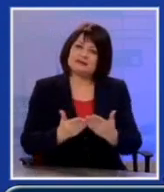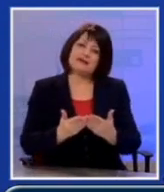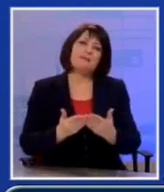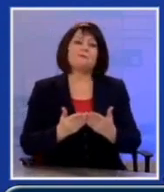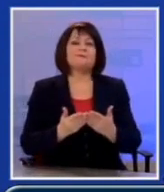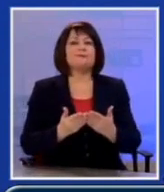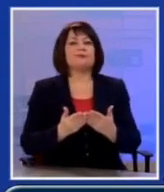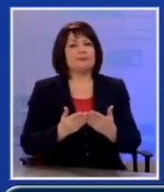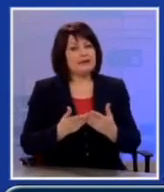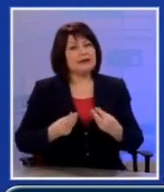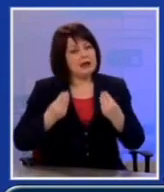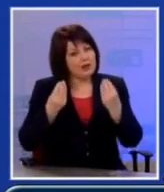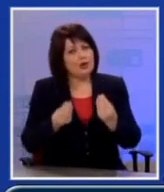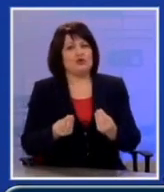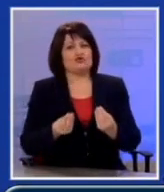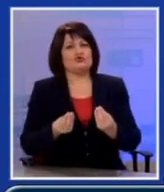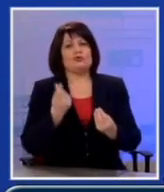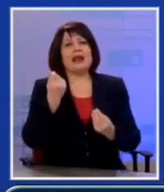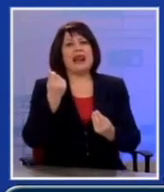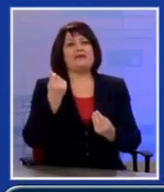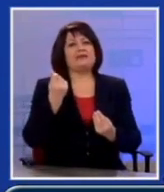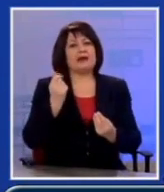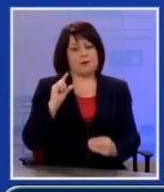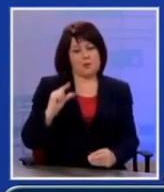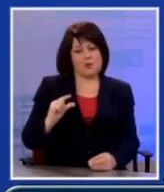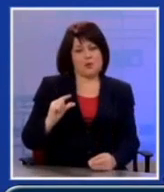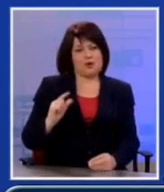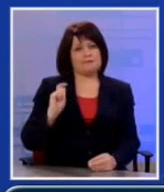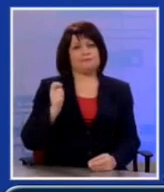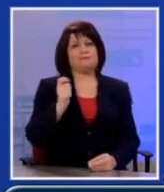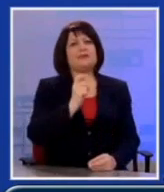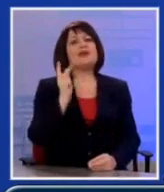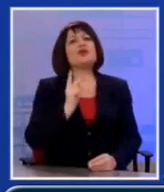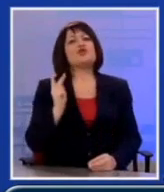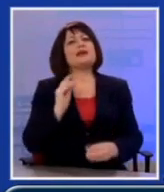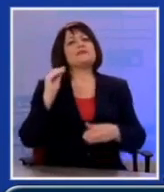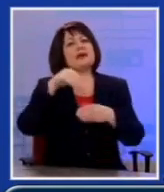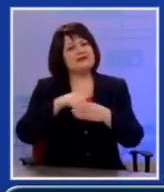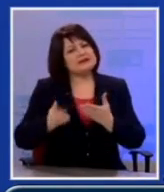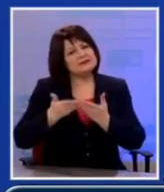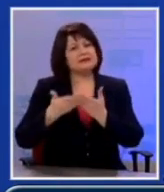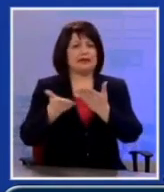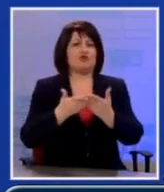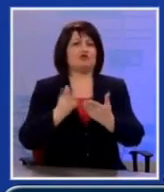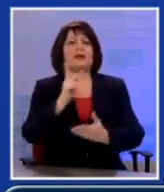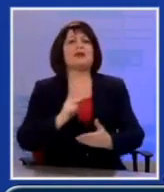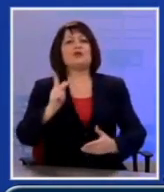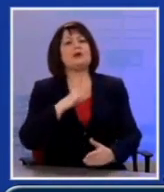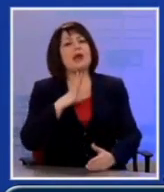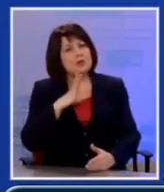απόδοσης ενός μεριδίου των πόρων της στην κοινωνία μέσα από κοινωνικές παρεμβάσεις και στήριξη